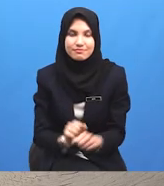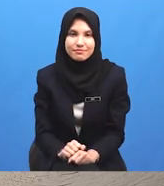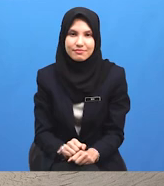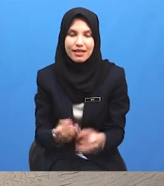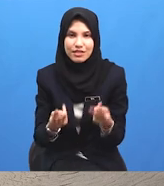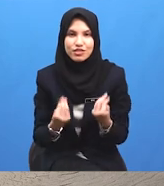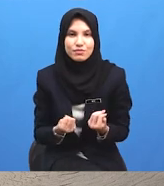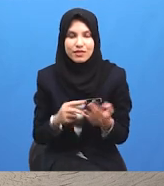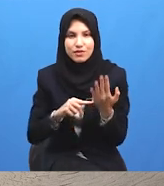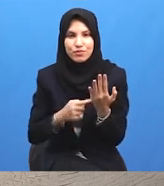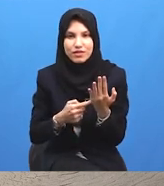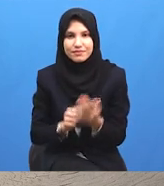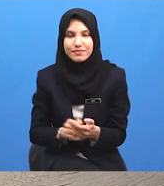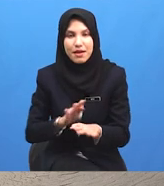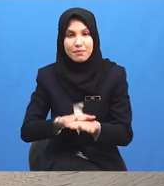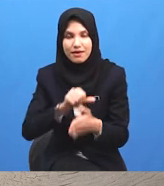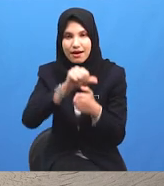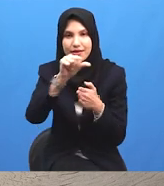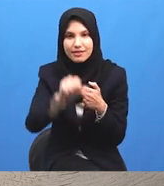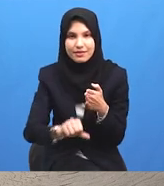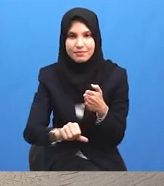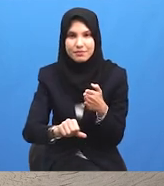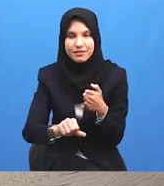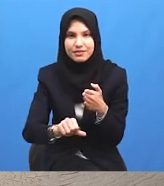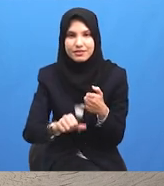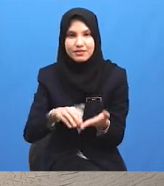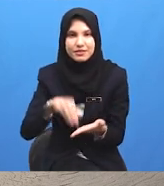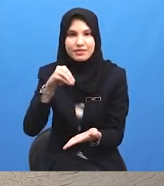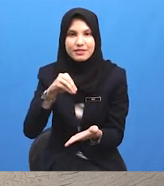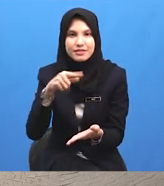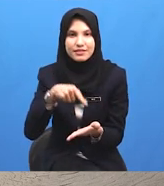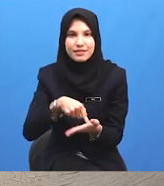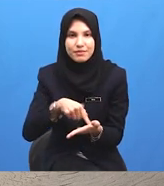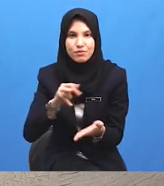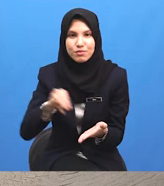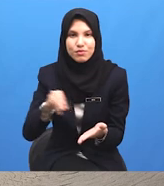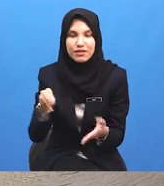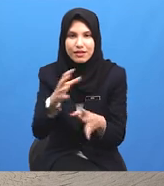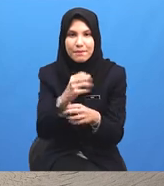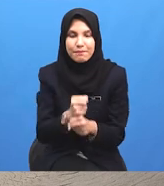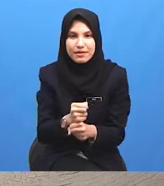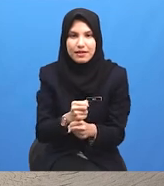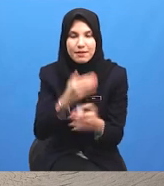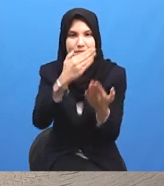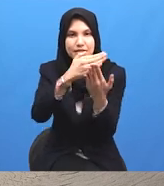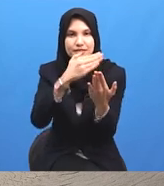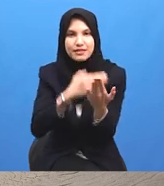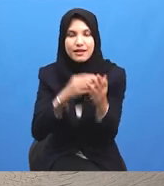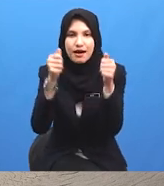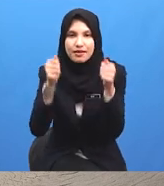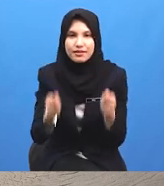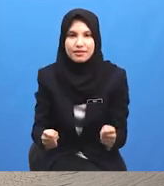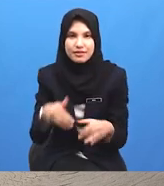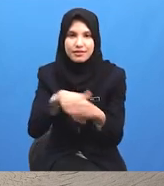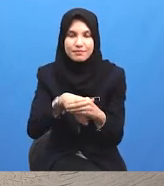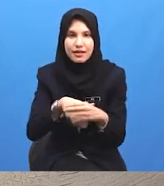Jom kita mula. Pada akhir pembelajaran ini, murid-murid akan dapat menyenaraikan ahli dalam sistem